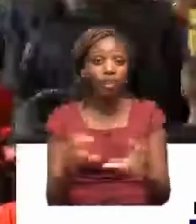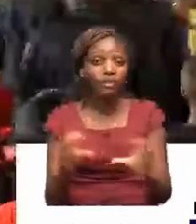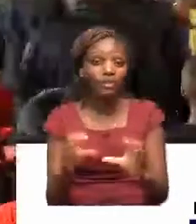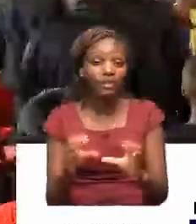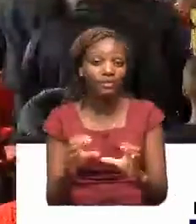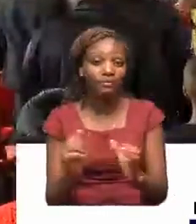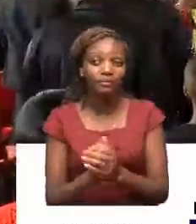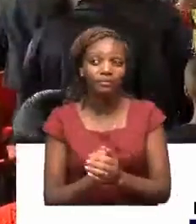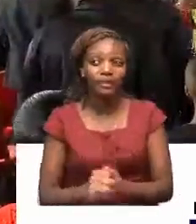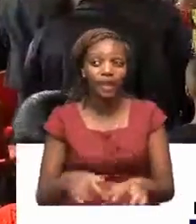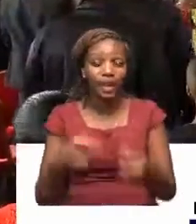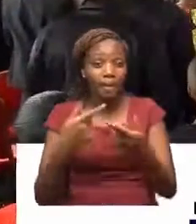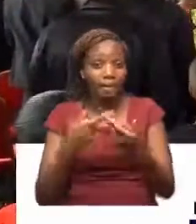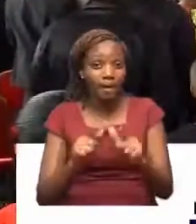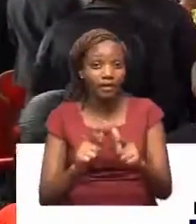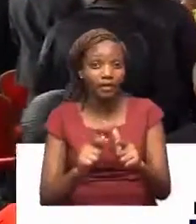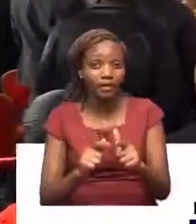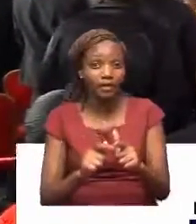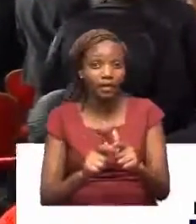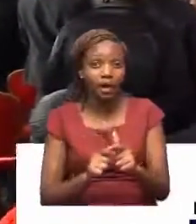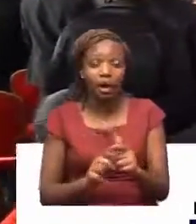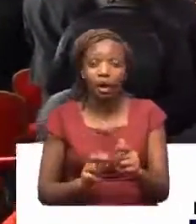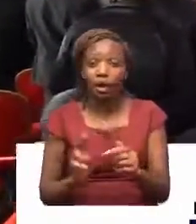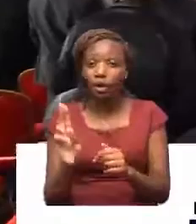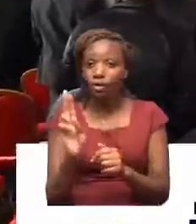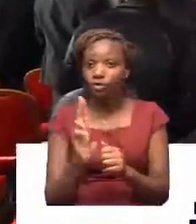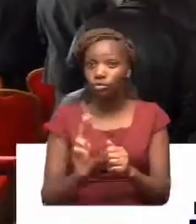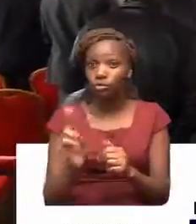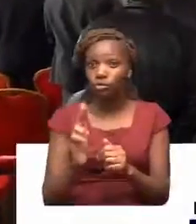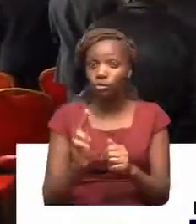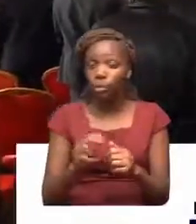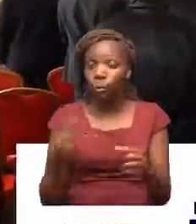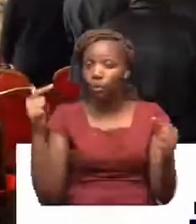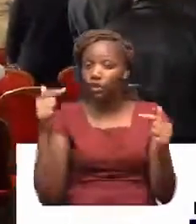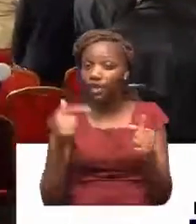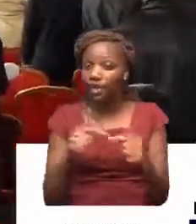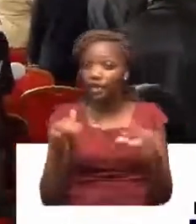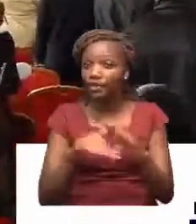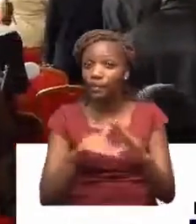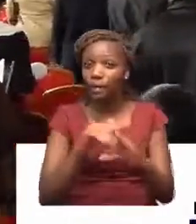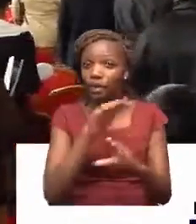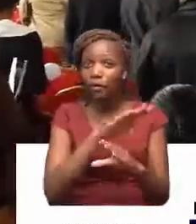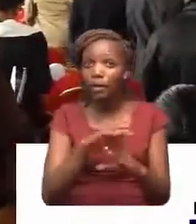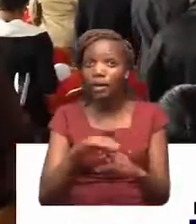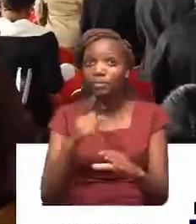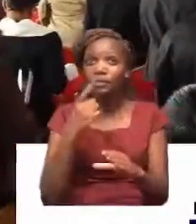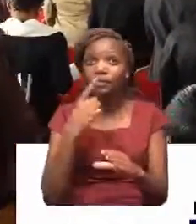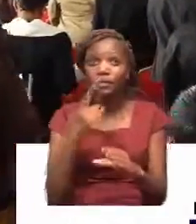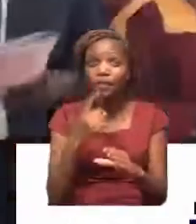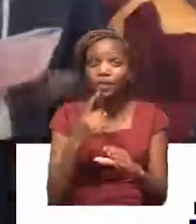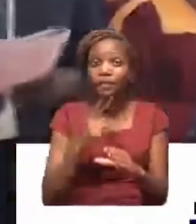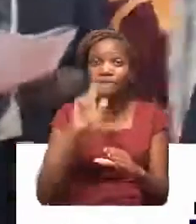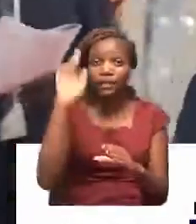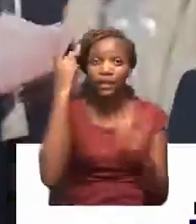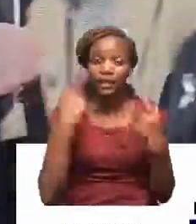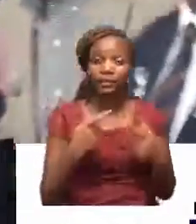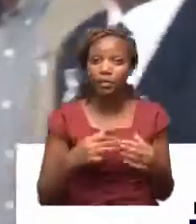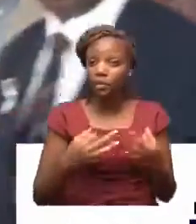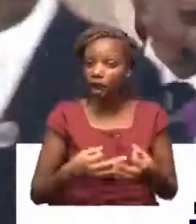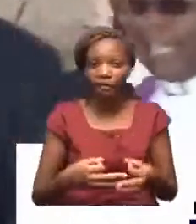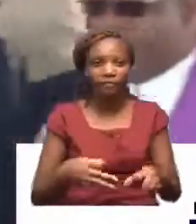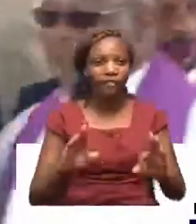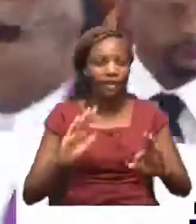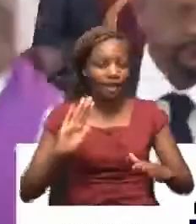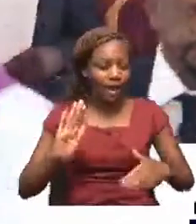And lakini Kenyatta alichukua fursa hiyo kumkashifu vikali mbunge huyo na kusema kuwa Wakenya wangali huru na